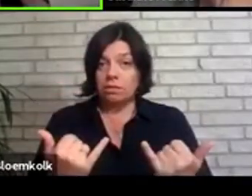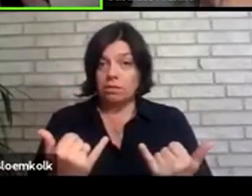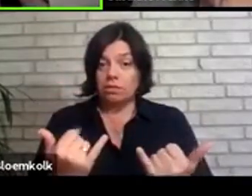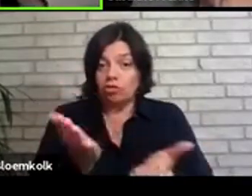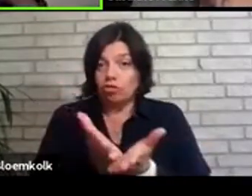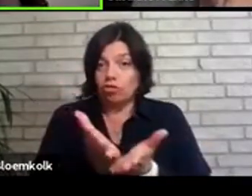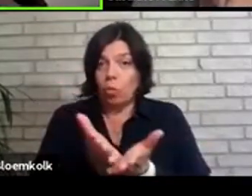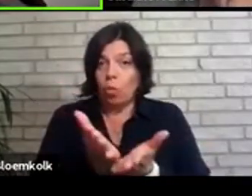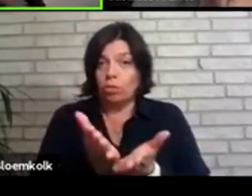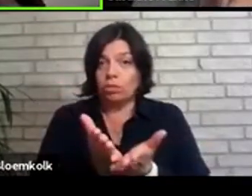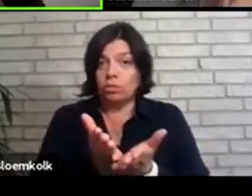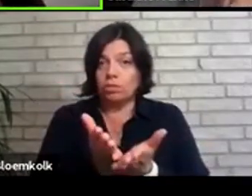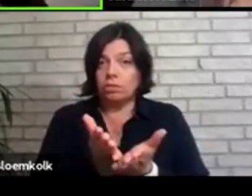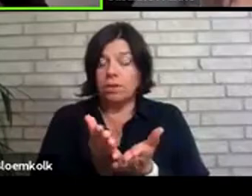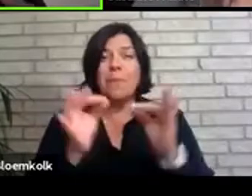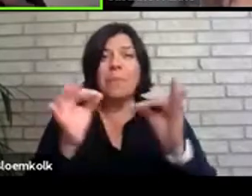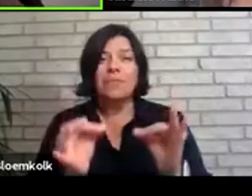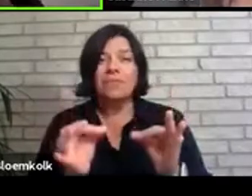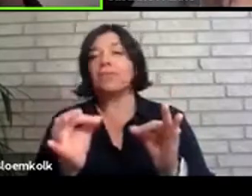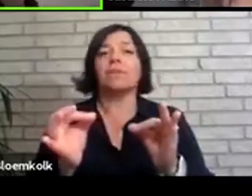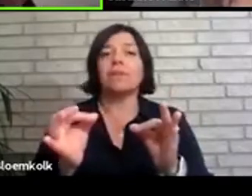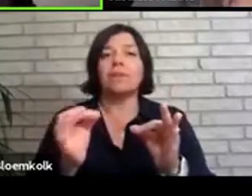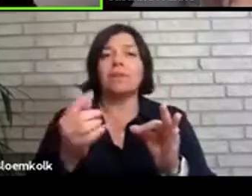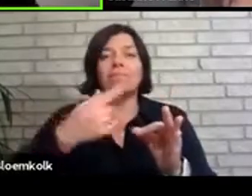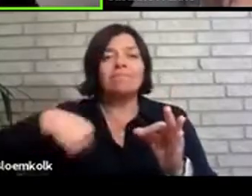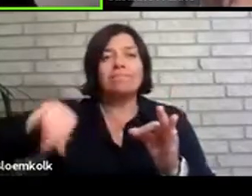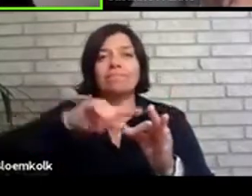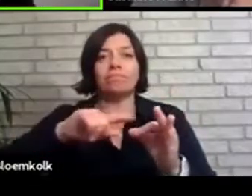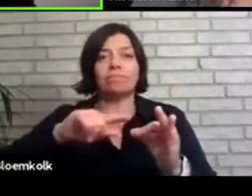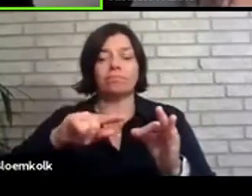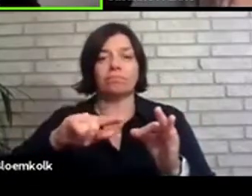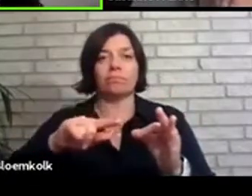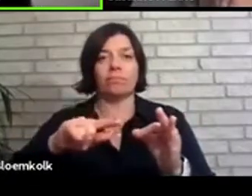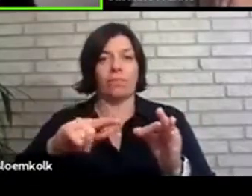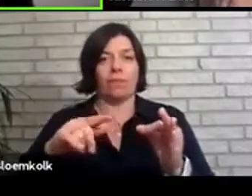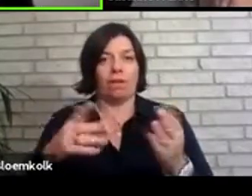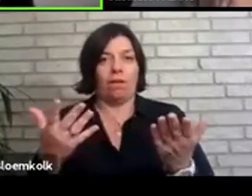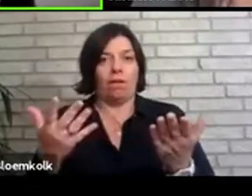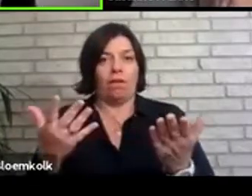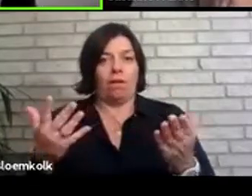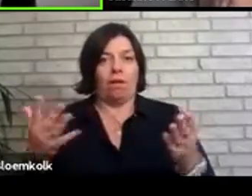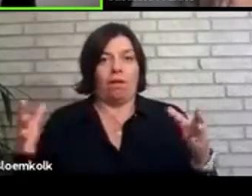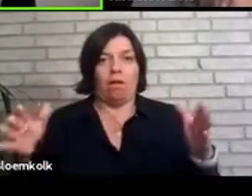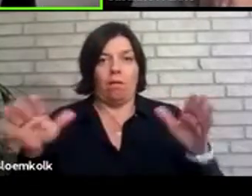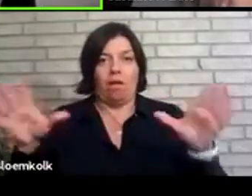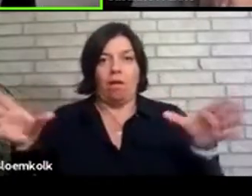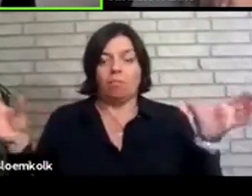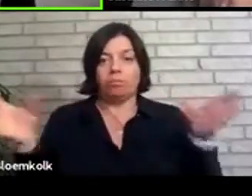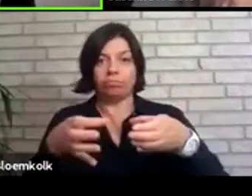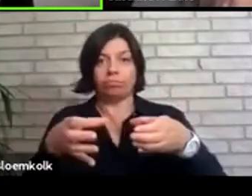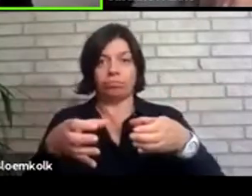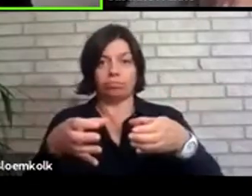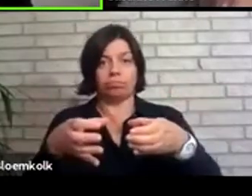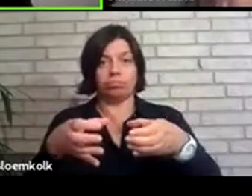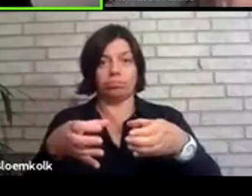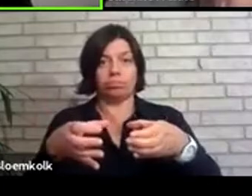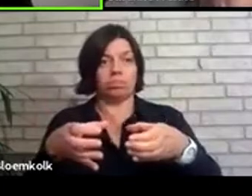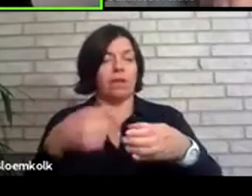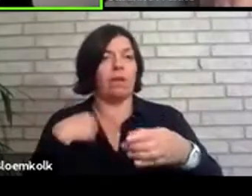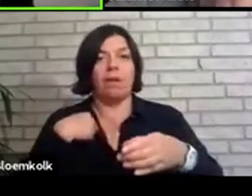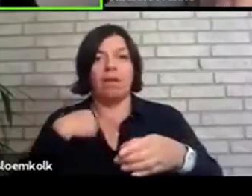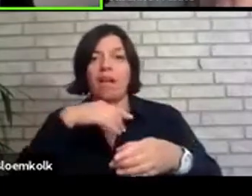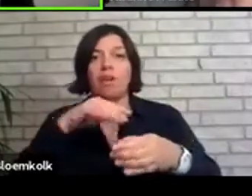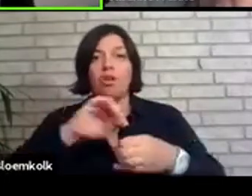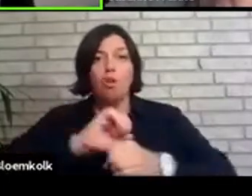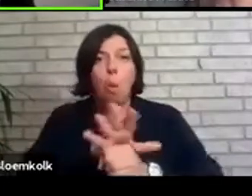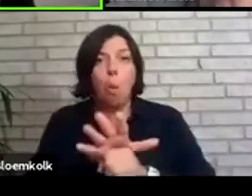einfach, der Lockdown hat gezeigt, ne, man hat dann auf einmal als Fan ganz viel Zeit. Ne? Der